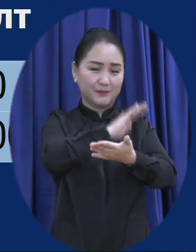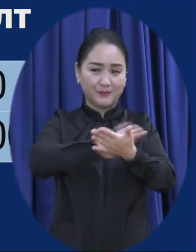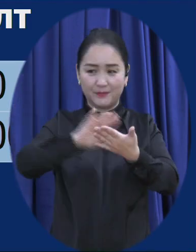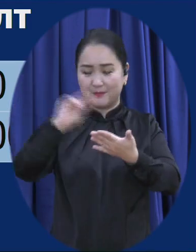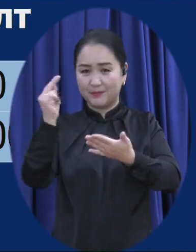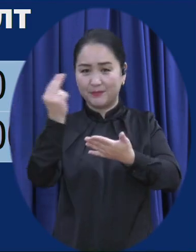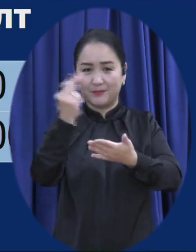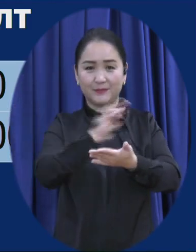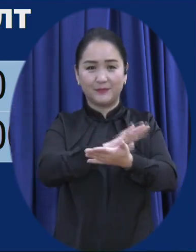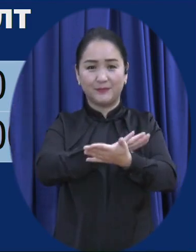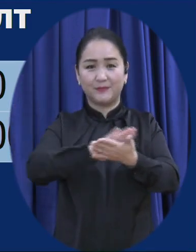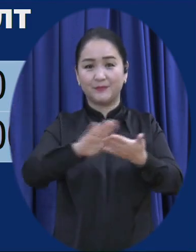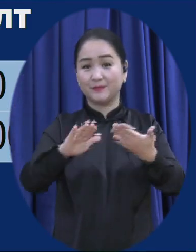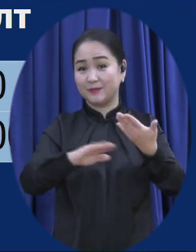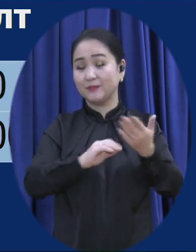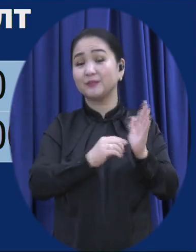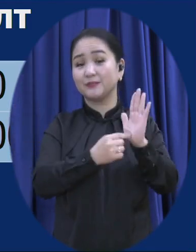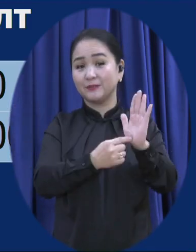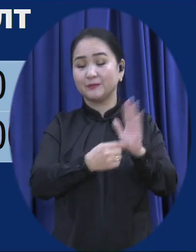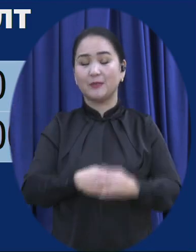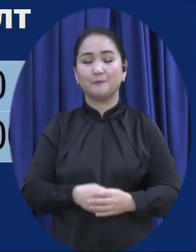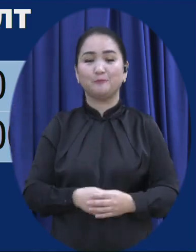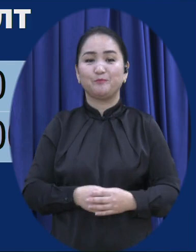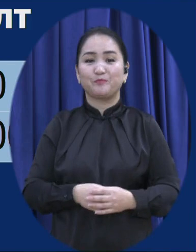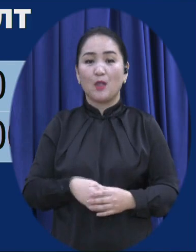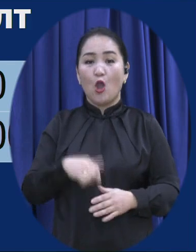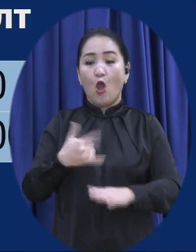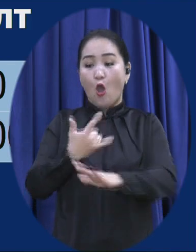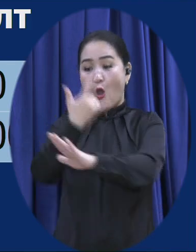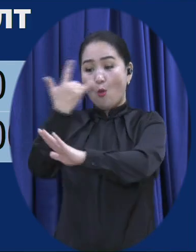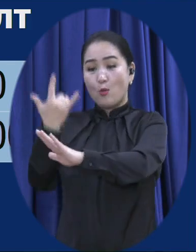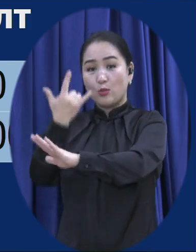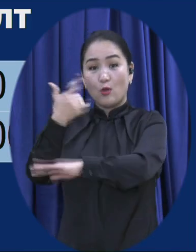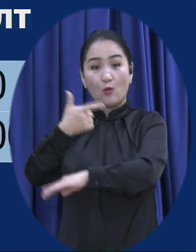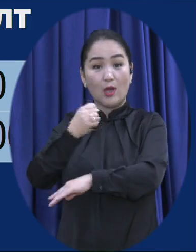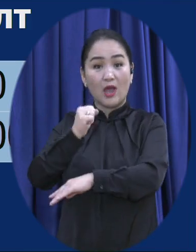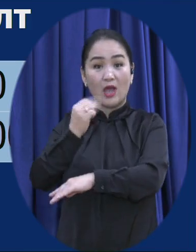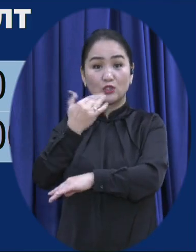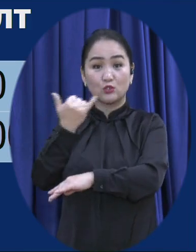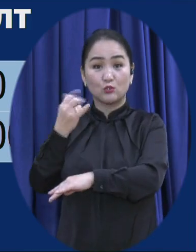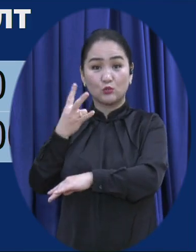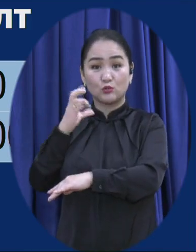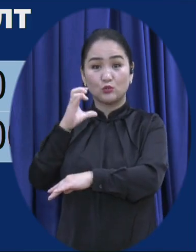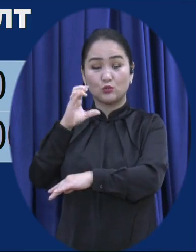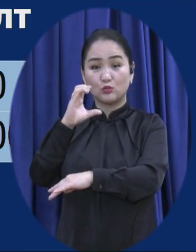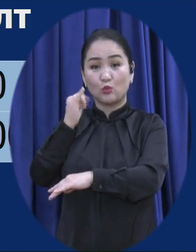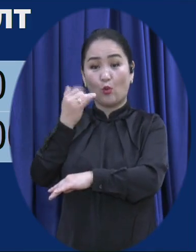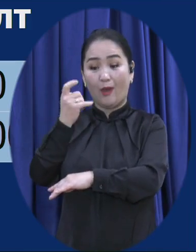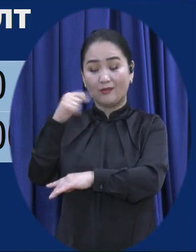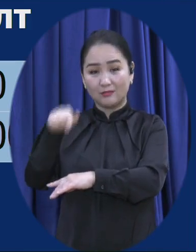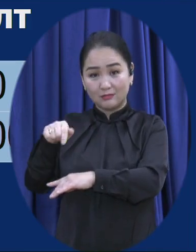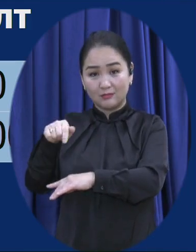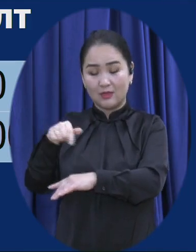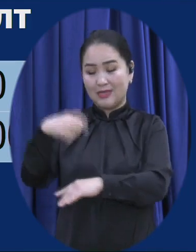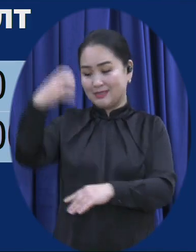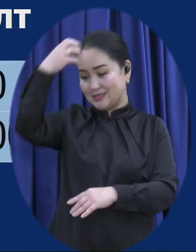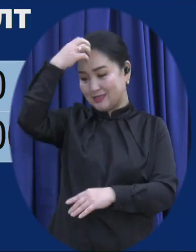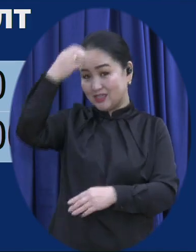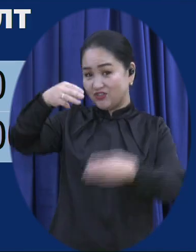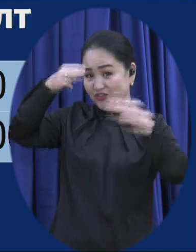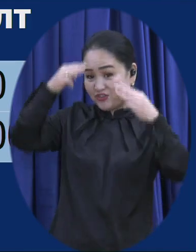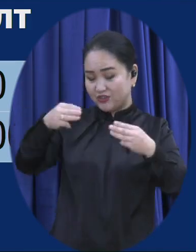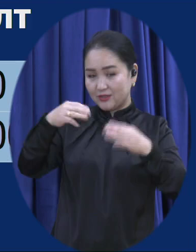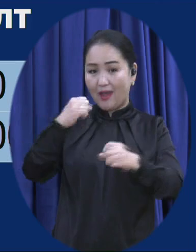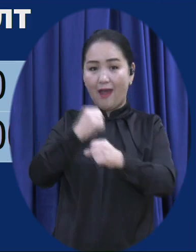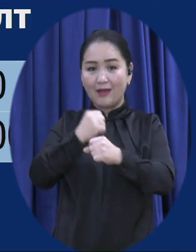ариутгасан болов байгаа. За мөн одоо Өмнөговь аймгийн Гашуун Сухатад Монгол улсын засгийн газрын шийдвэрээр ажлын хэсэг ажиллаж